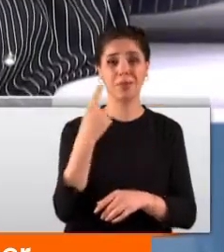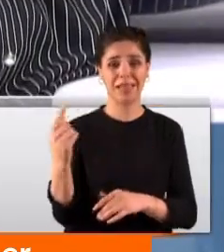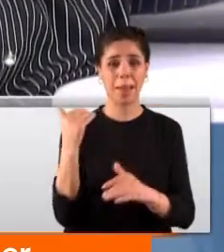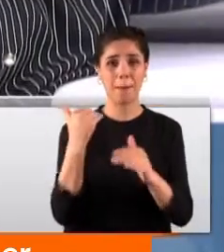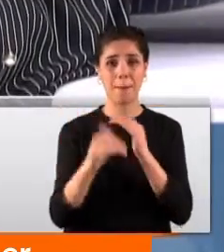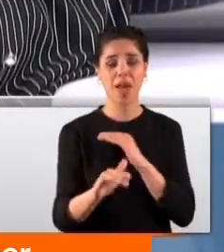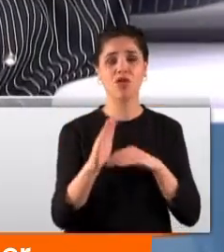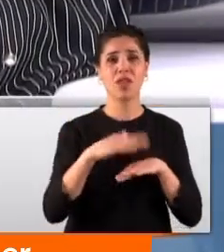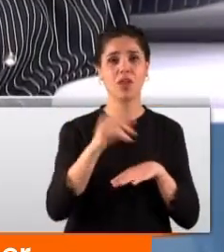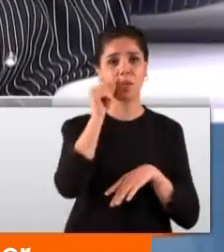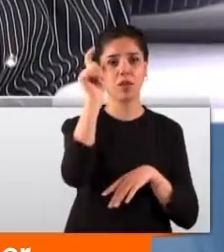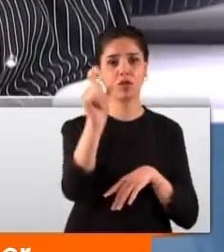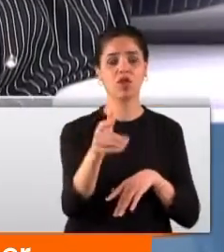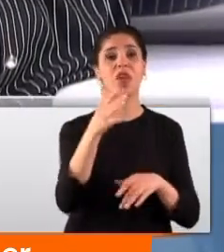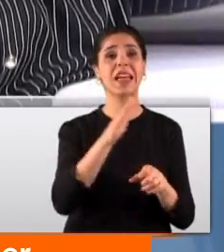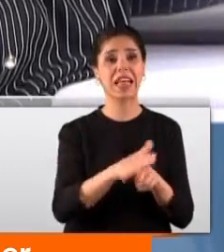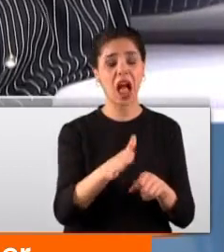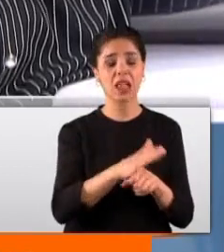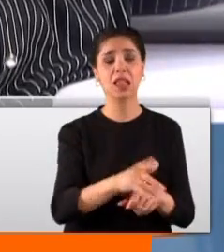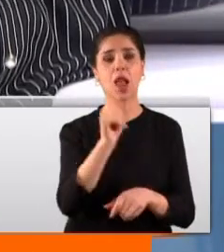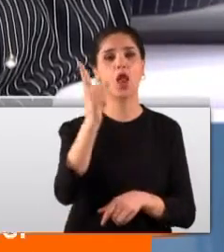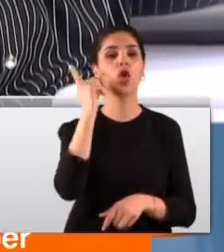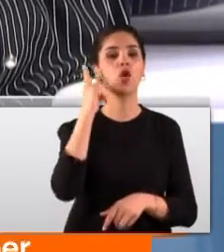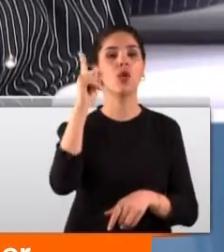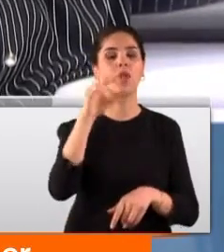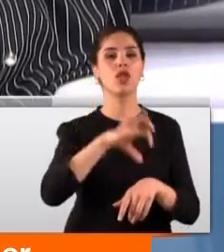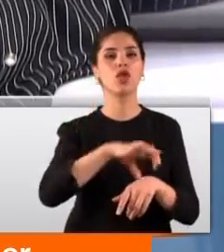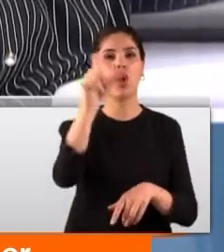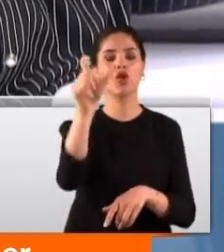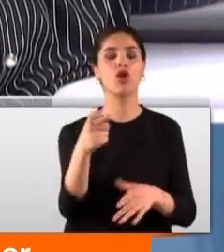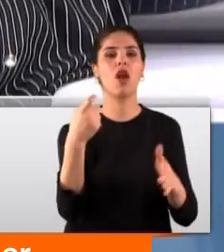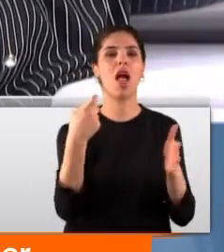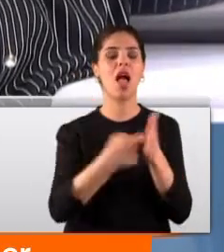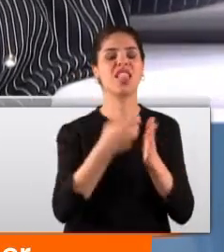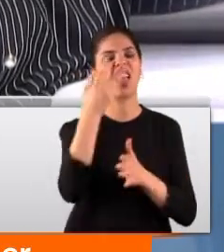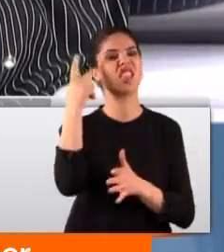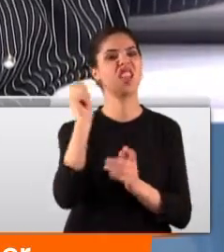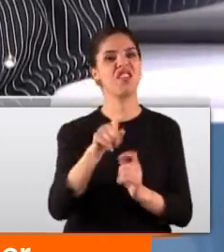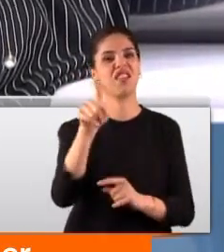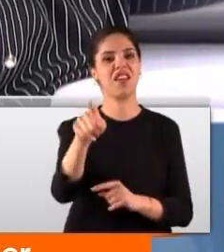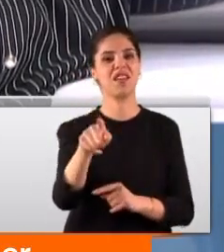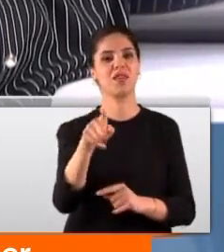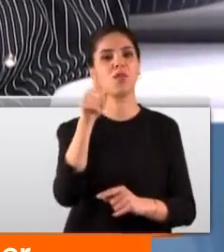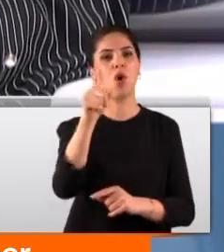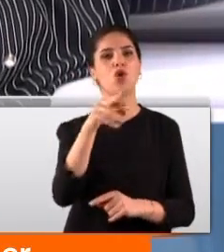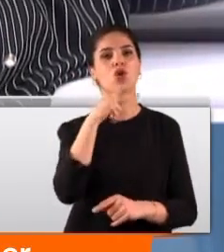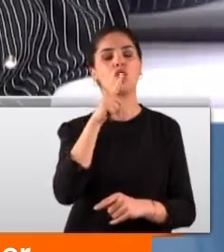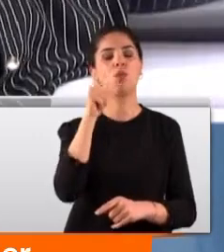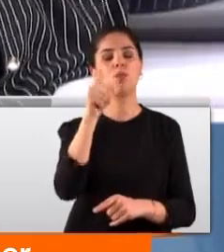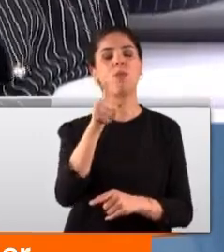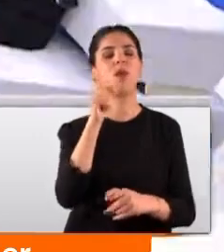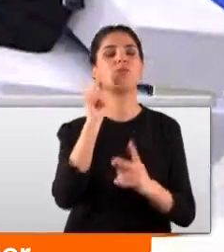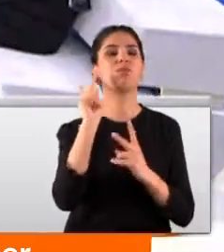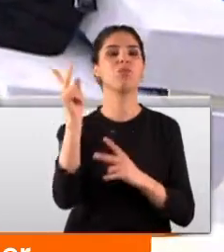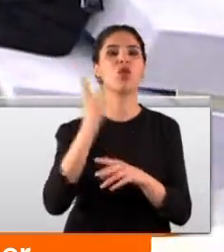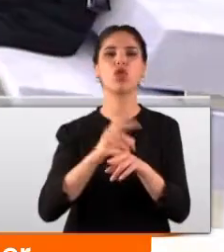yazan kişi Kayseri'de gerçekten ünlü bir doktorun adını kullanıyormuş. Teyitlemiş şimdi arkadaşlar ama o numara o doktora ait